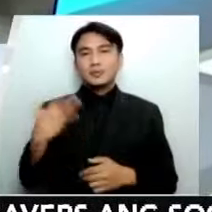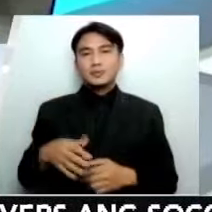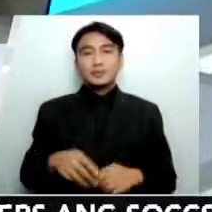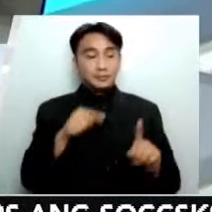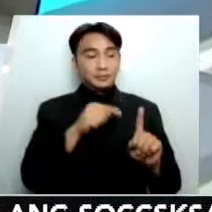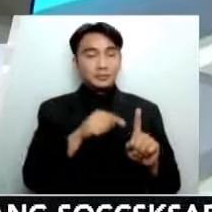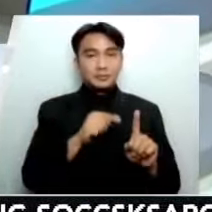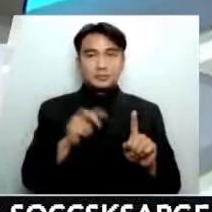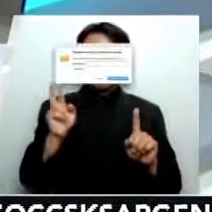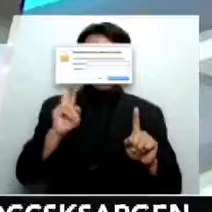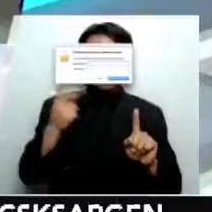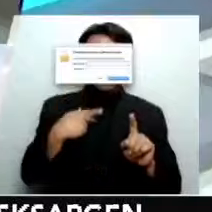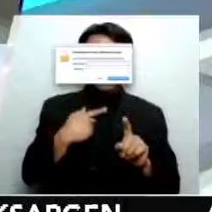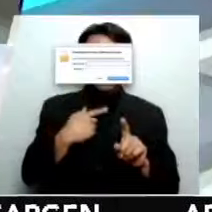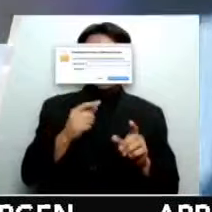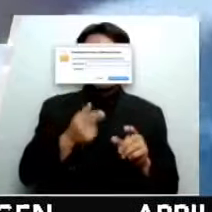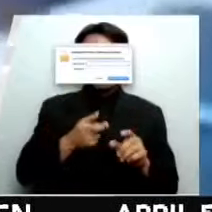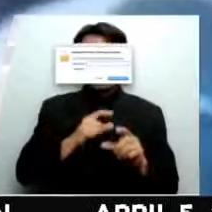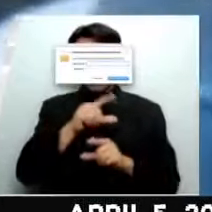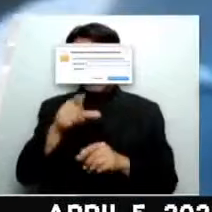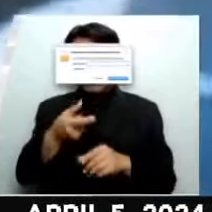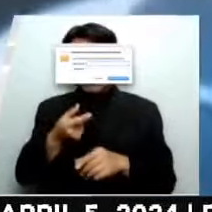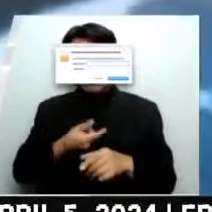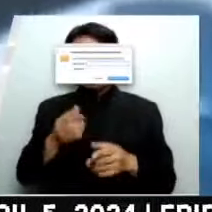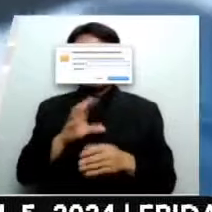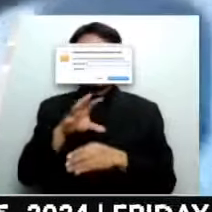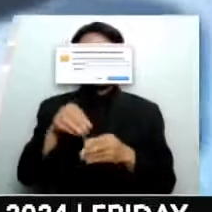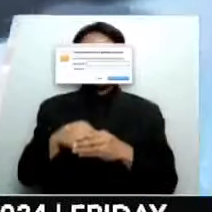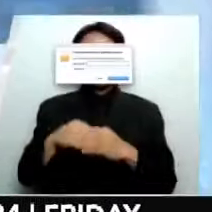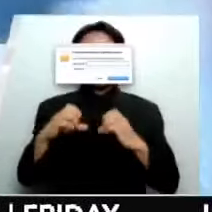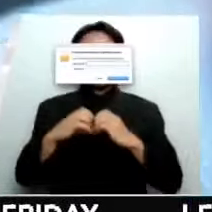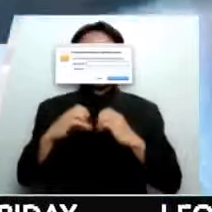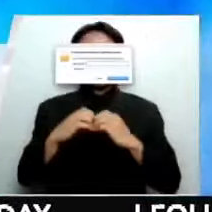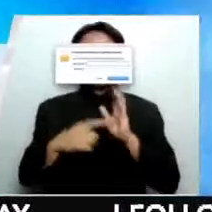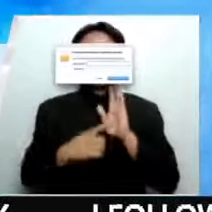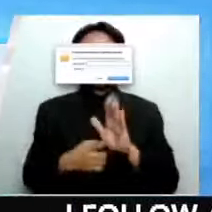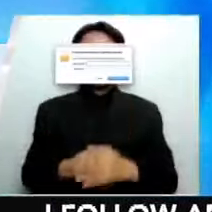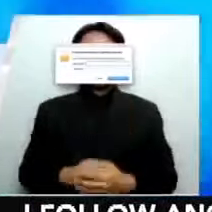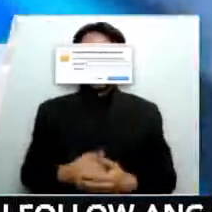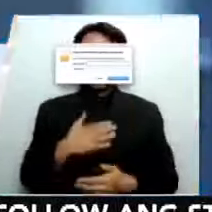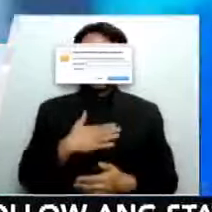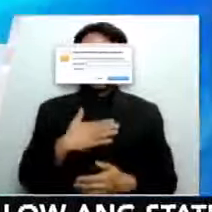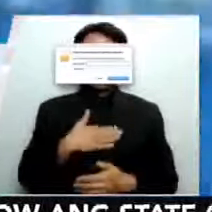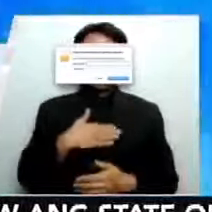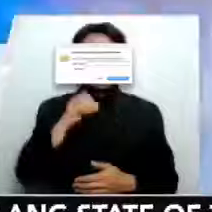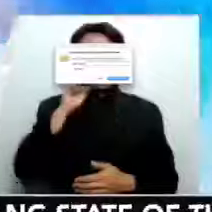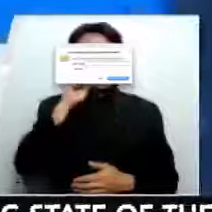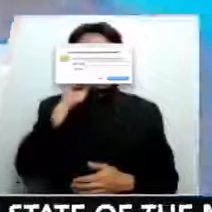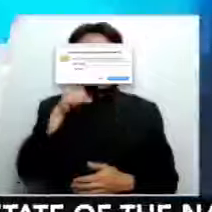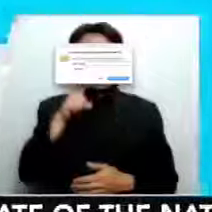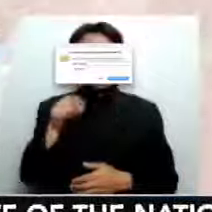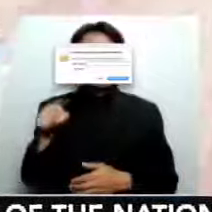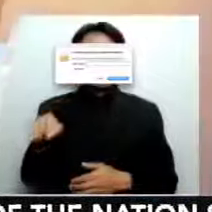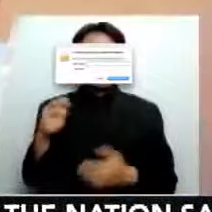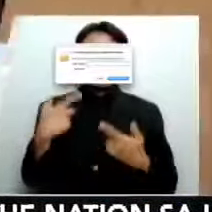ilang kapuso shows. Aking kapatid, si Jasmine Curtis. Sana magkatrabaho